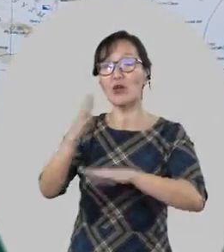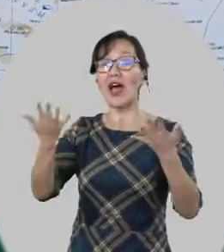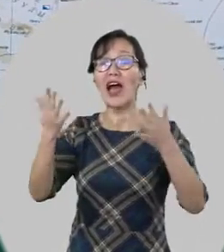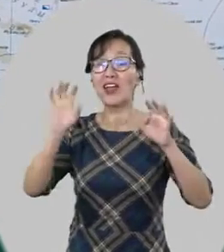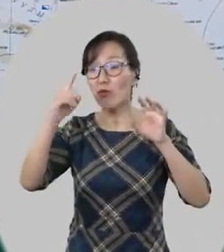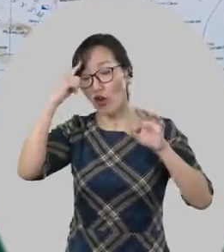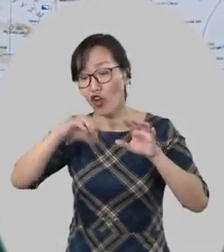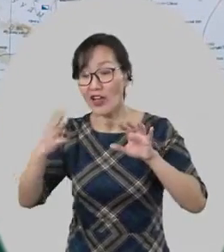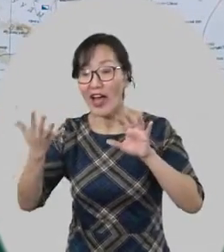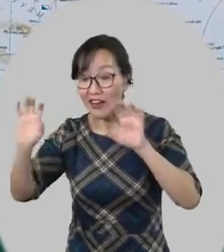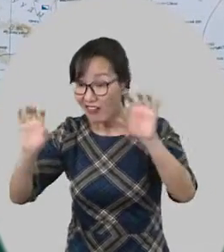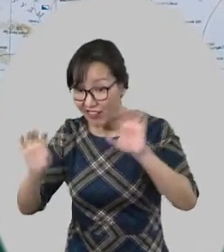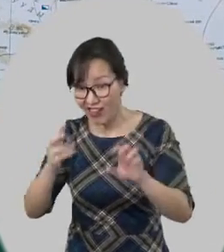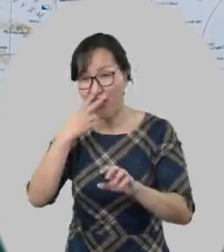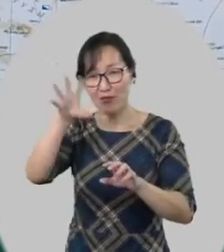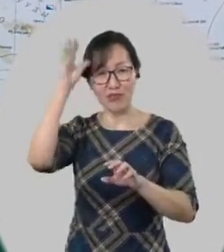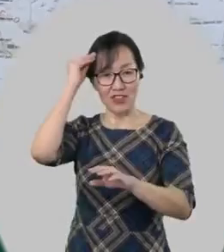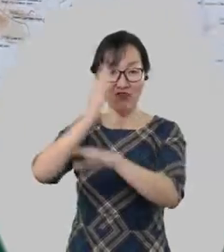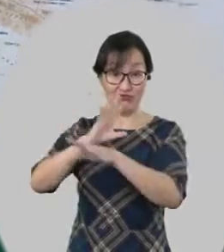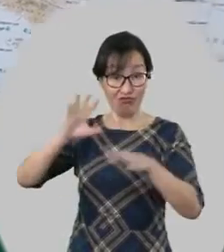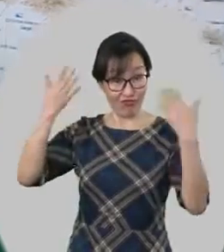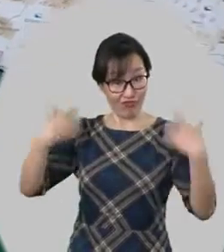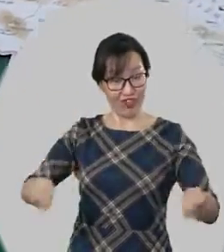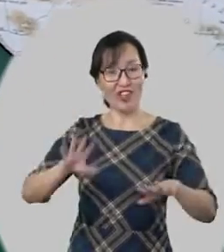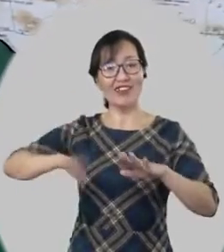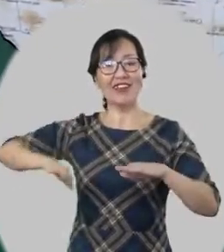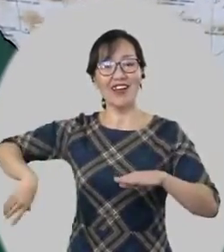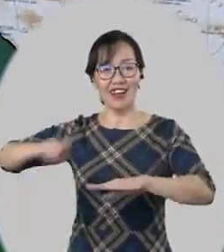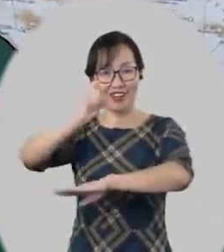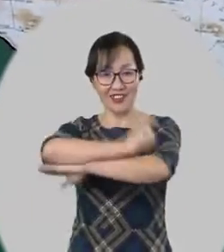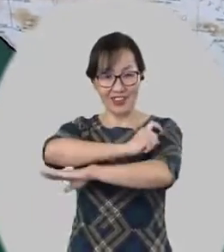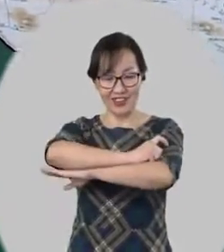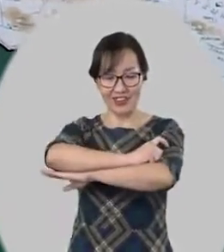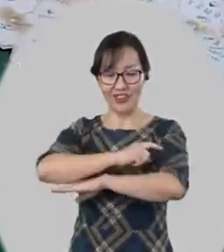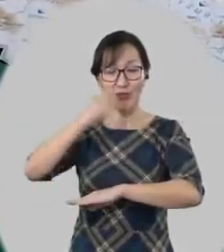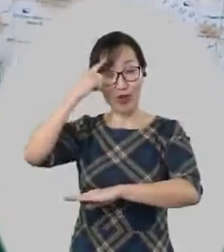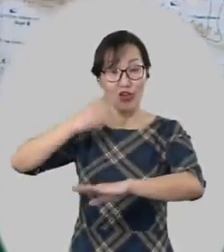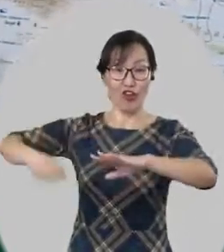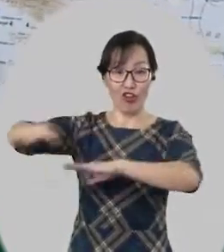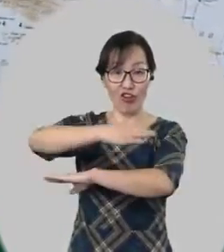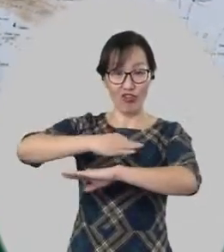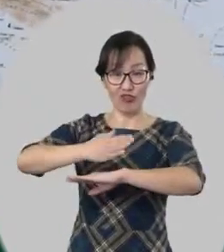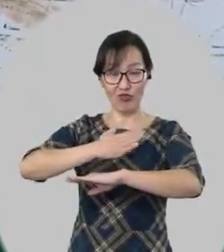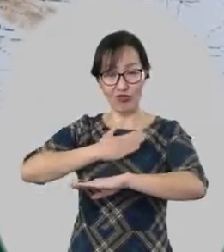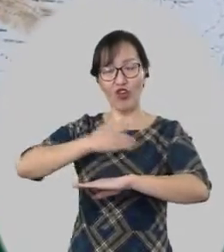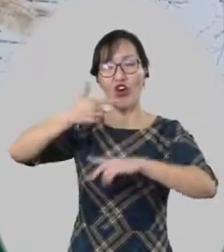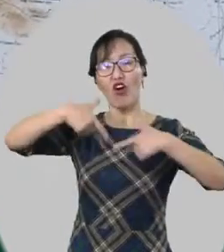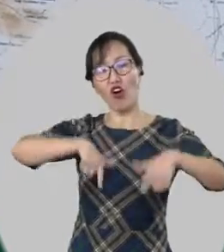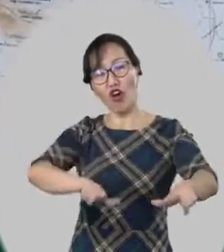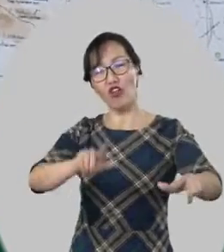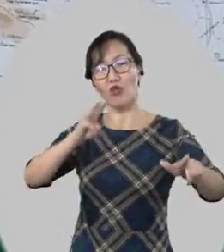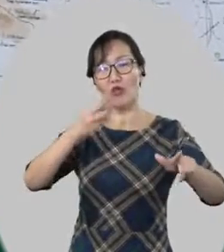байна гэдэг хичээлийг бүгдээрээ үзлээ. Бүгдээрээ дараагийн хичээл дээр Монгол орны гол, Монгол